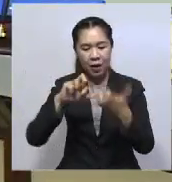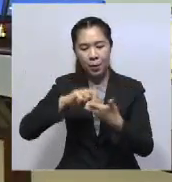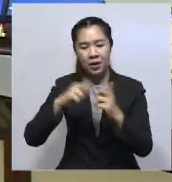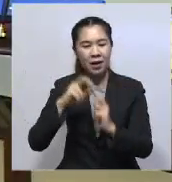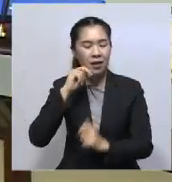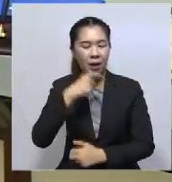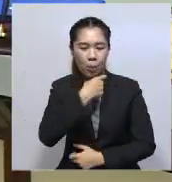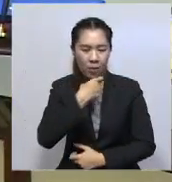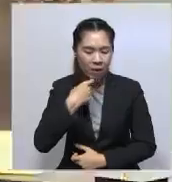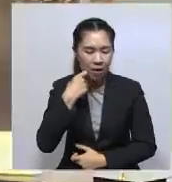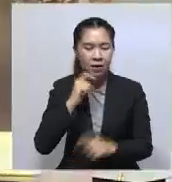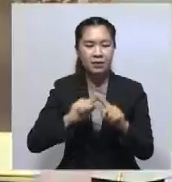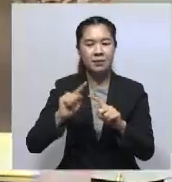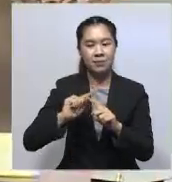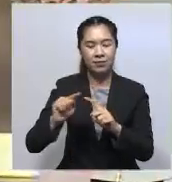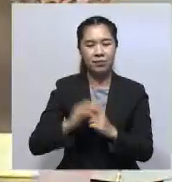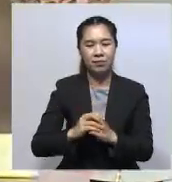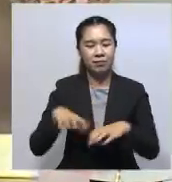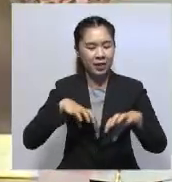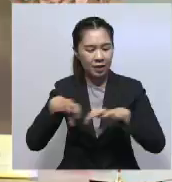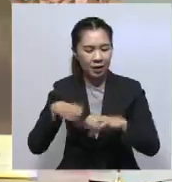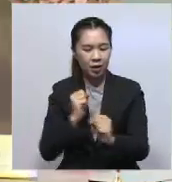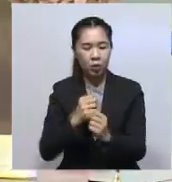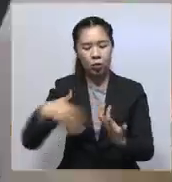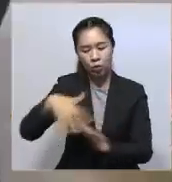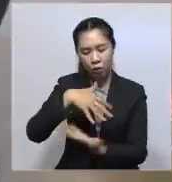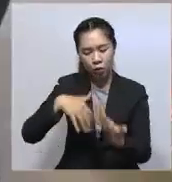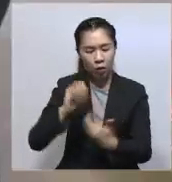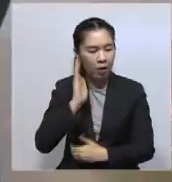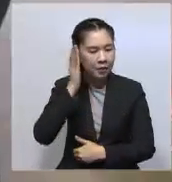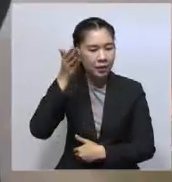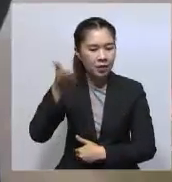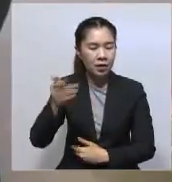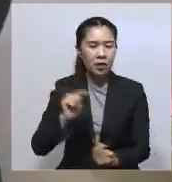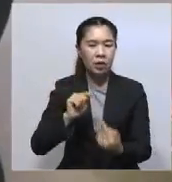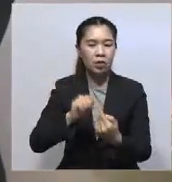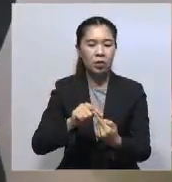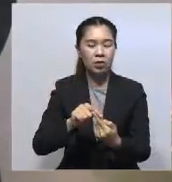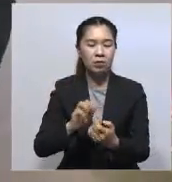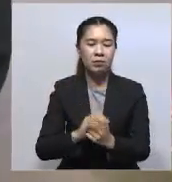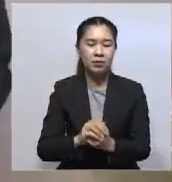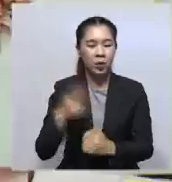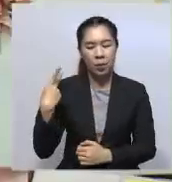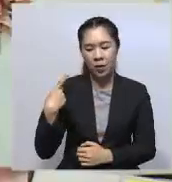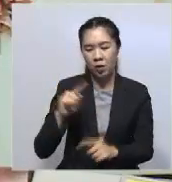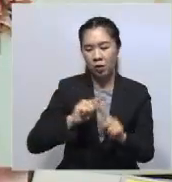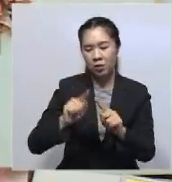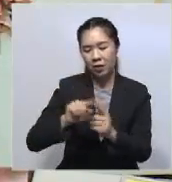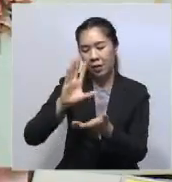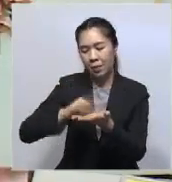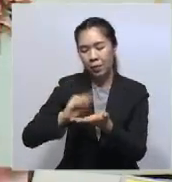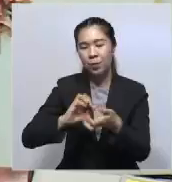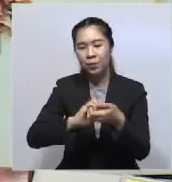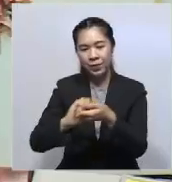พิบัติไปสู่ประชาชนรวมทั้งเพื่อบริหารจัดการทรัพยากรอย่างยั่งยืนตลอดจนเชื่อมโยงและใช้ประโยชน์จากข้อมูลข่าวสารร่ว